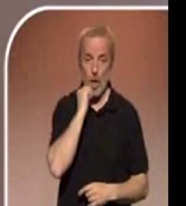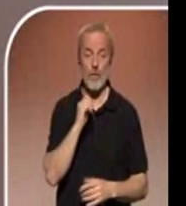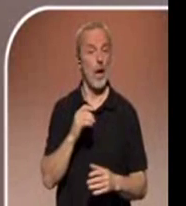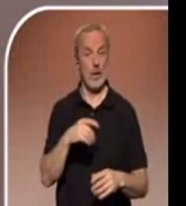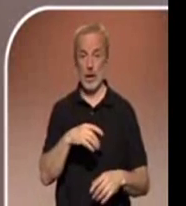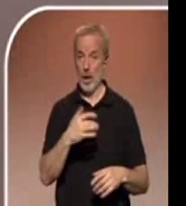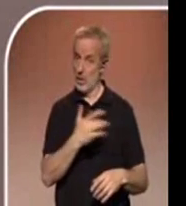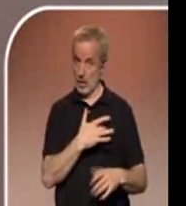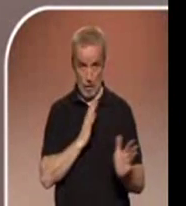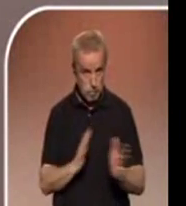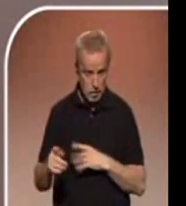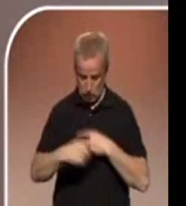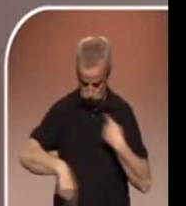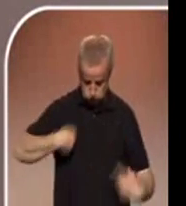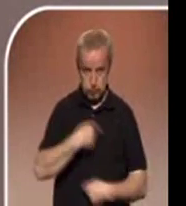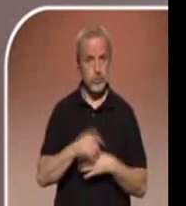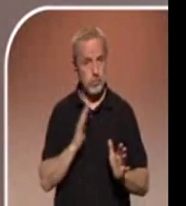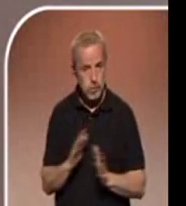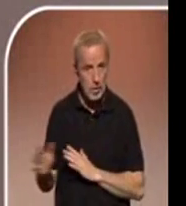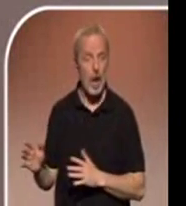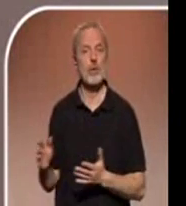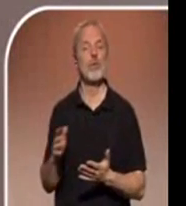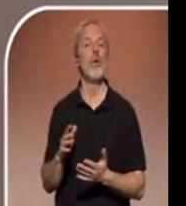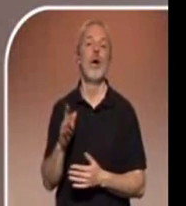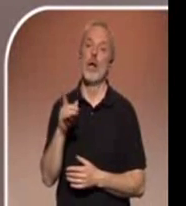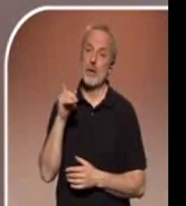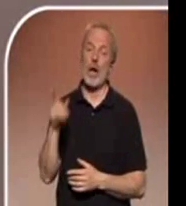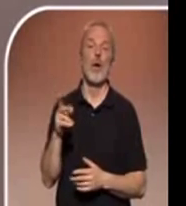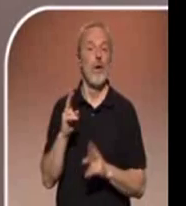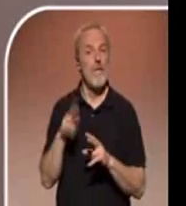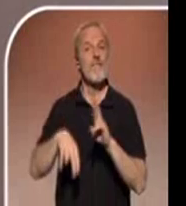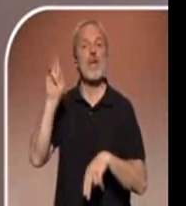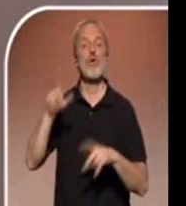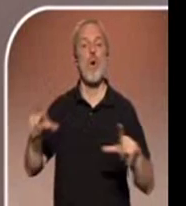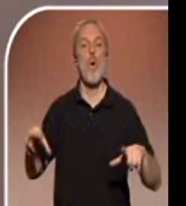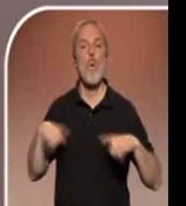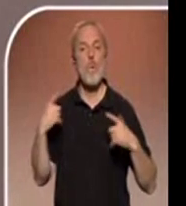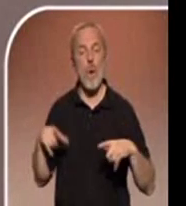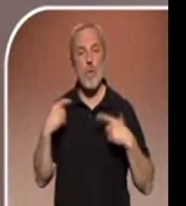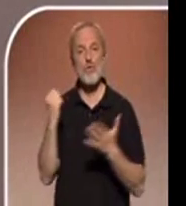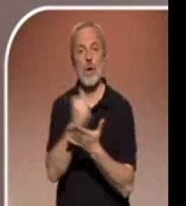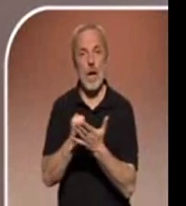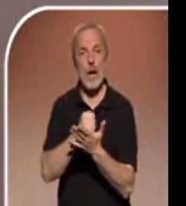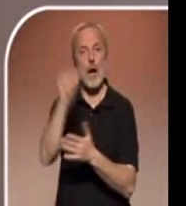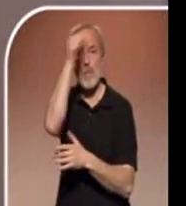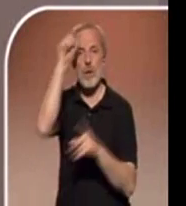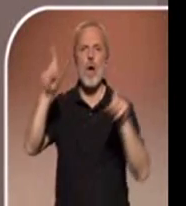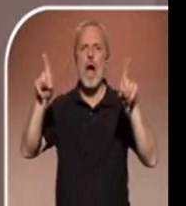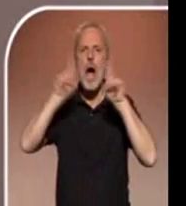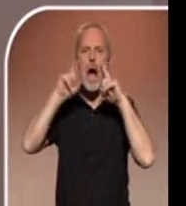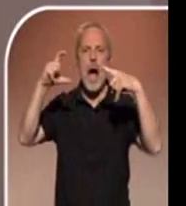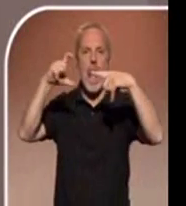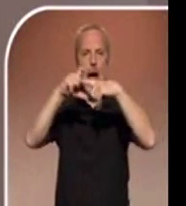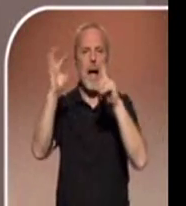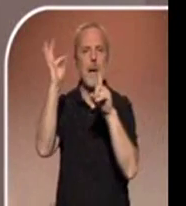se ten trombus rozpouští takzvanou trombolízou, tak ve většině případů se používá lék heparín,